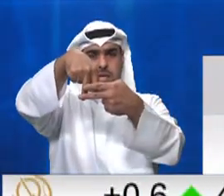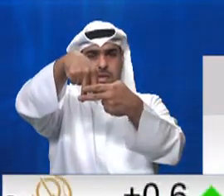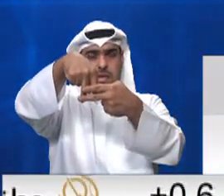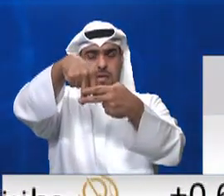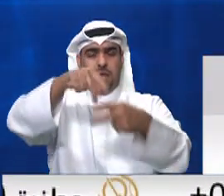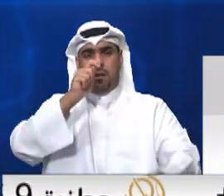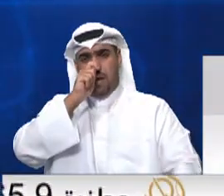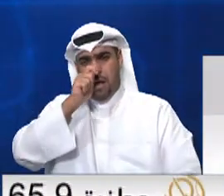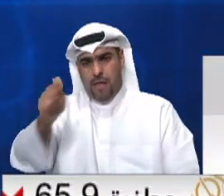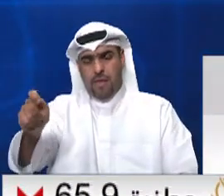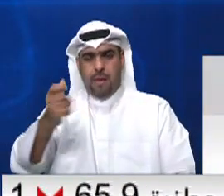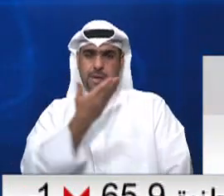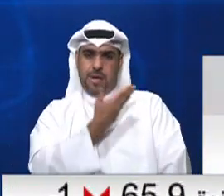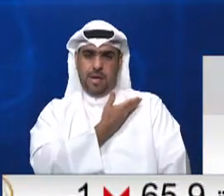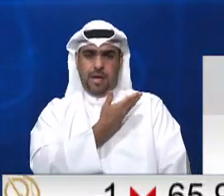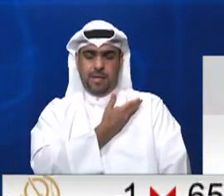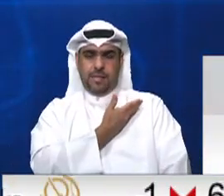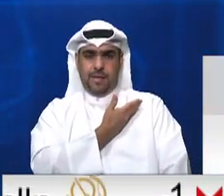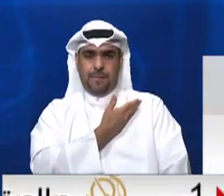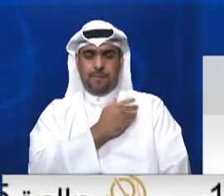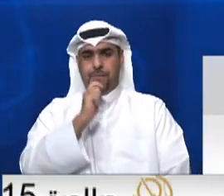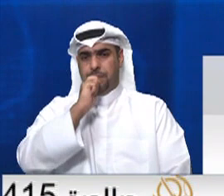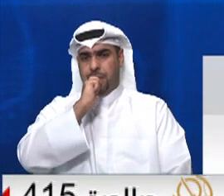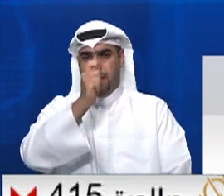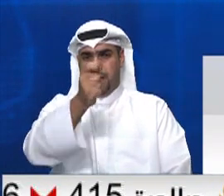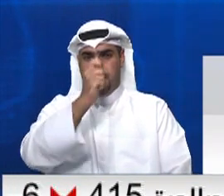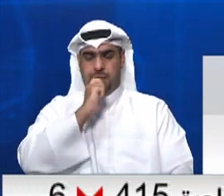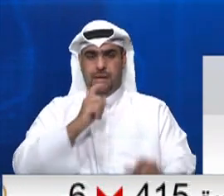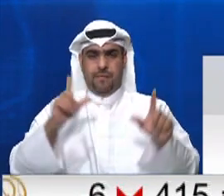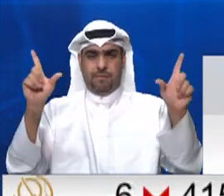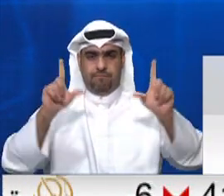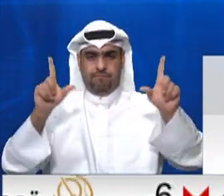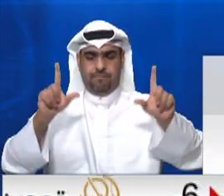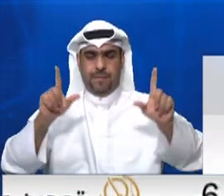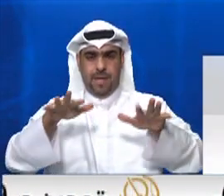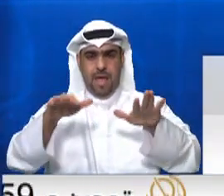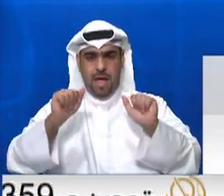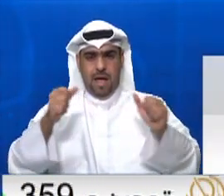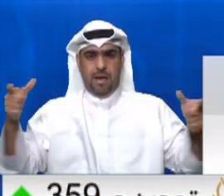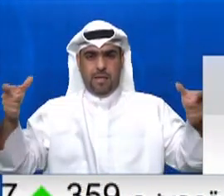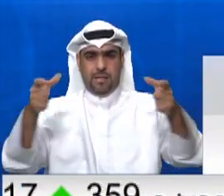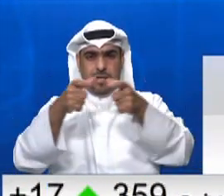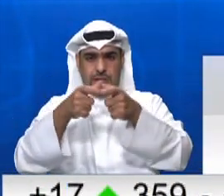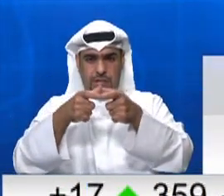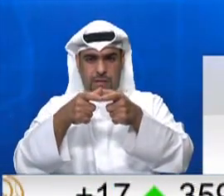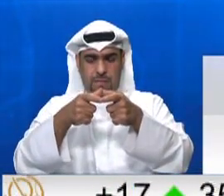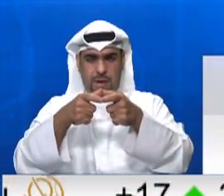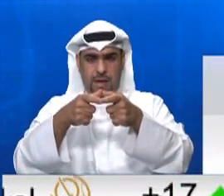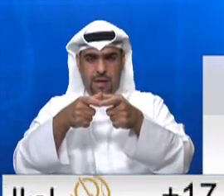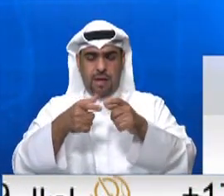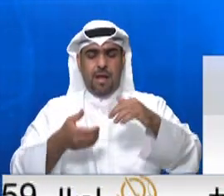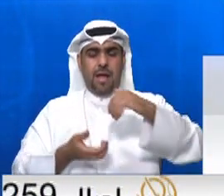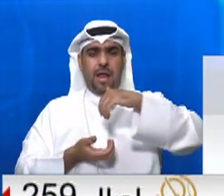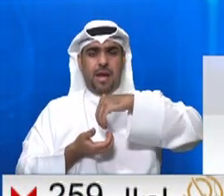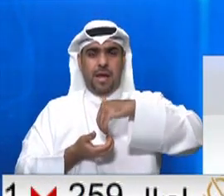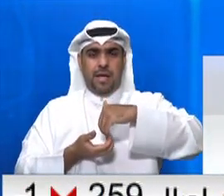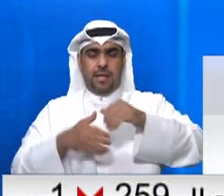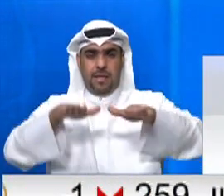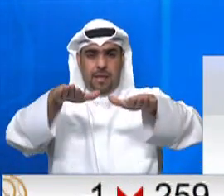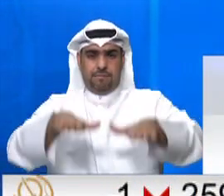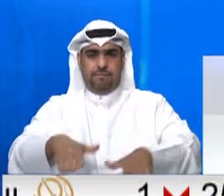المحتلة. جاء ذلك في تصريح صحفي للعبيد عقب اجتماع الجمعية العامة لمؤتمر الاتحاد البرلماني